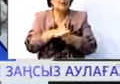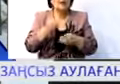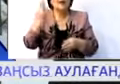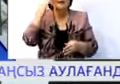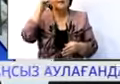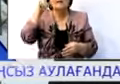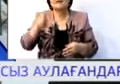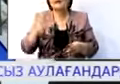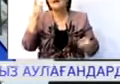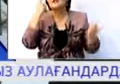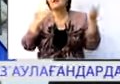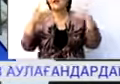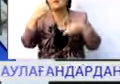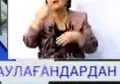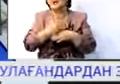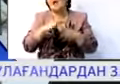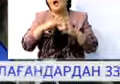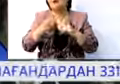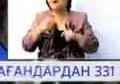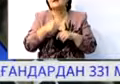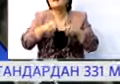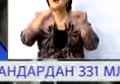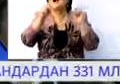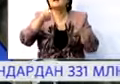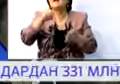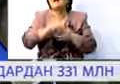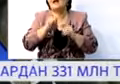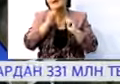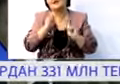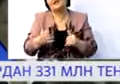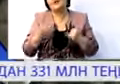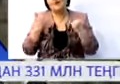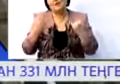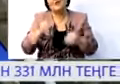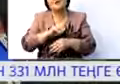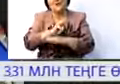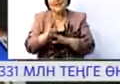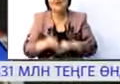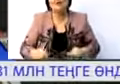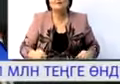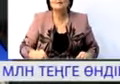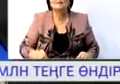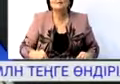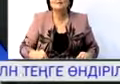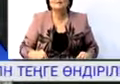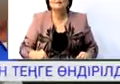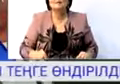талант иесінің шығармашылық кешіне аудан әкімі арнайы қатысып, сый құрмет көрсетті.